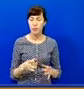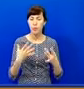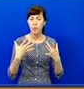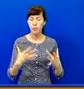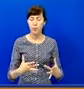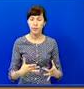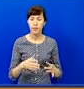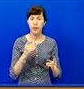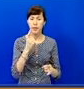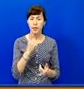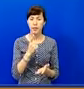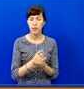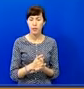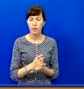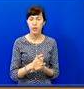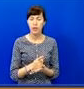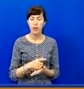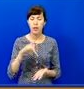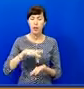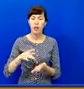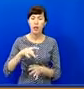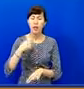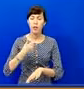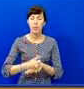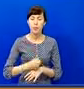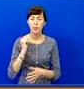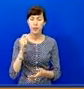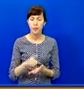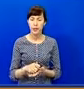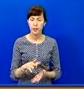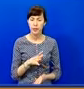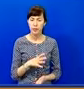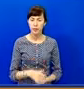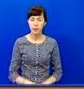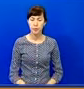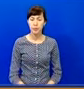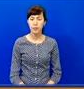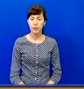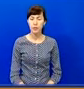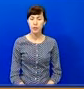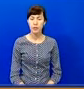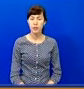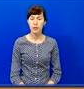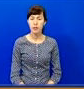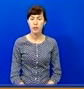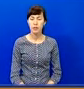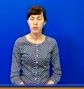Бейберекетсіздікке тосқауыл қою жөнінде қала аудан әкімдеріне нақты тапсырмалар жүктелді. Ол жерге арнайы местный